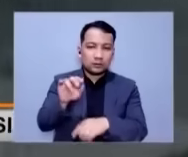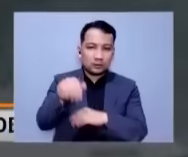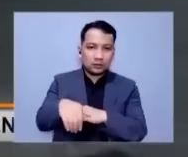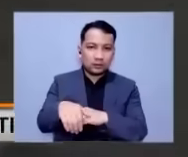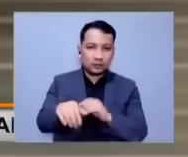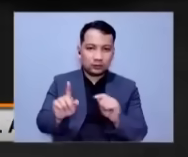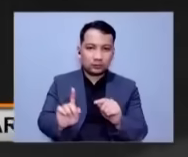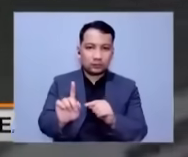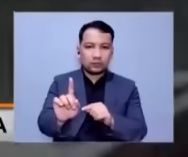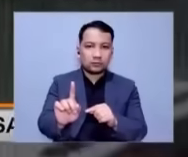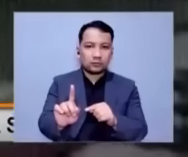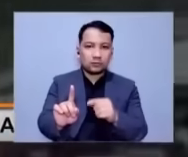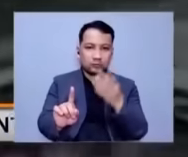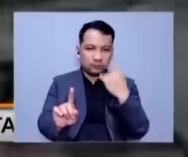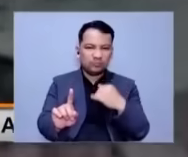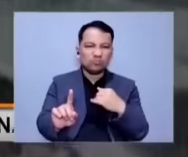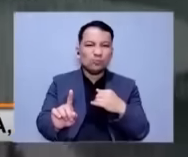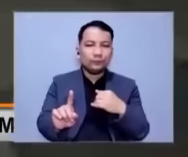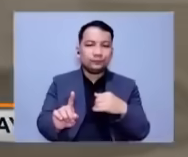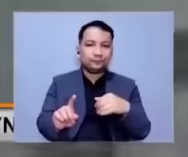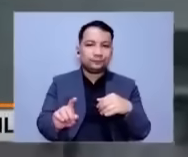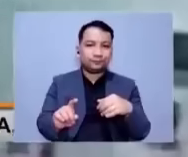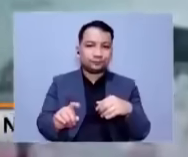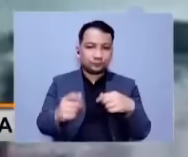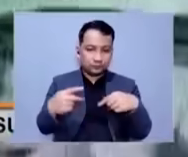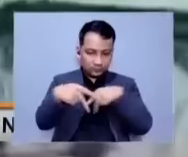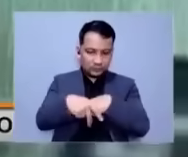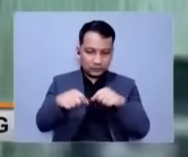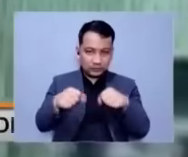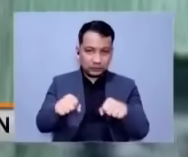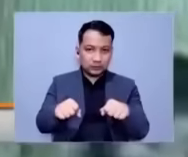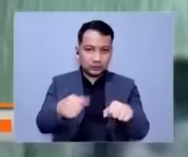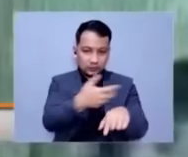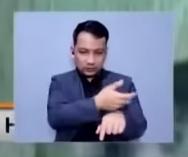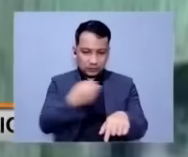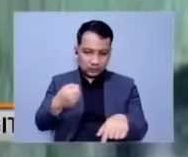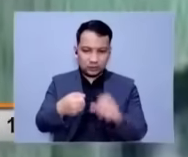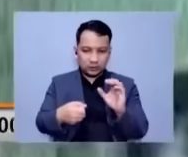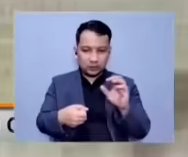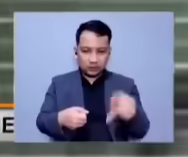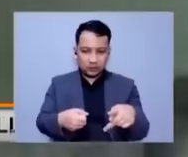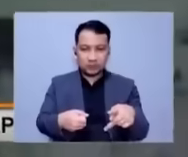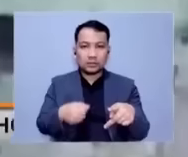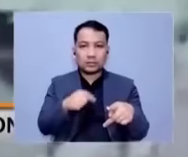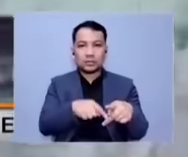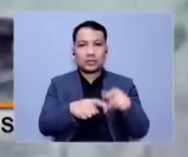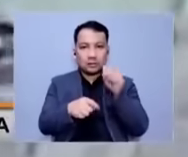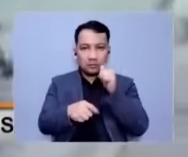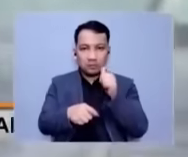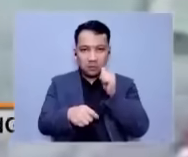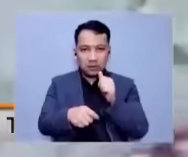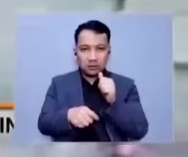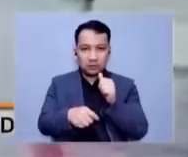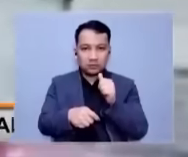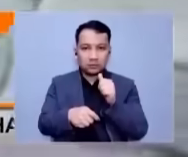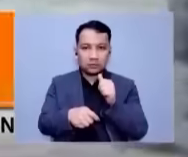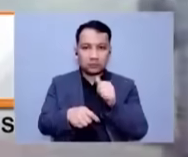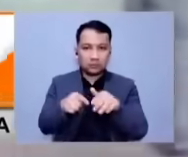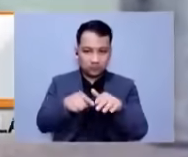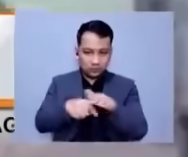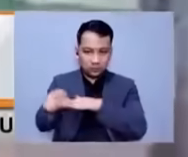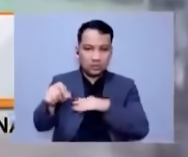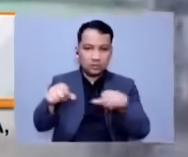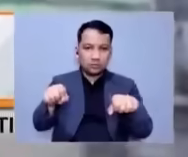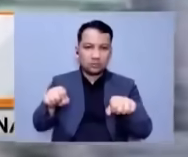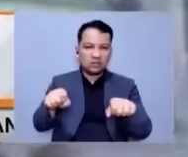siya nang bigla namang dumaan ang riding in tandem. Mabilis na hinablot ng backride ang cellphone ng babae. Saka sila humarurot palayo.